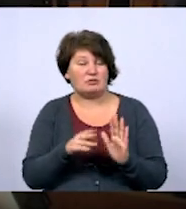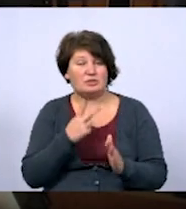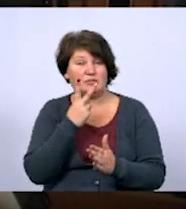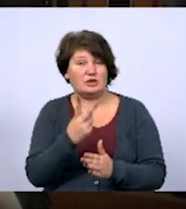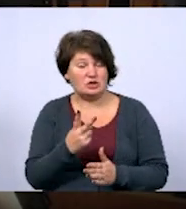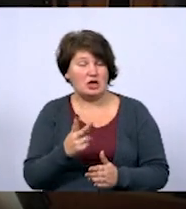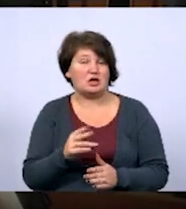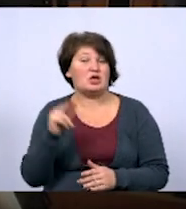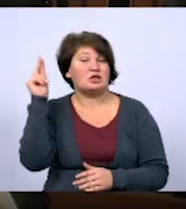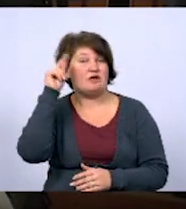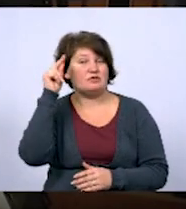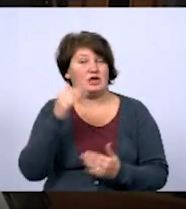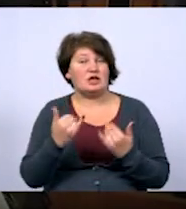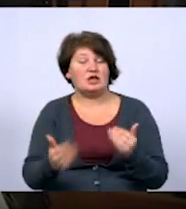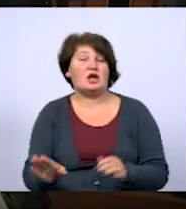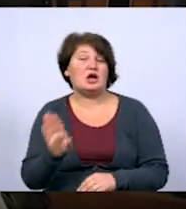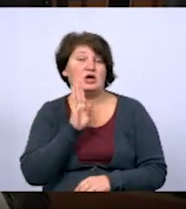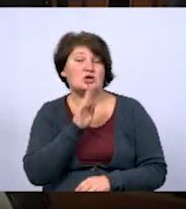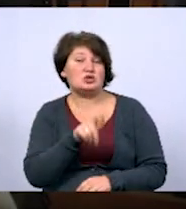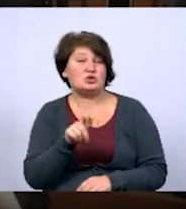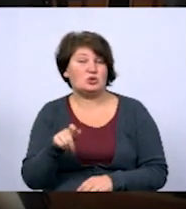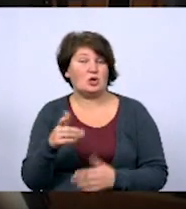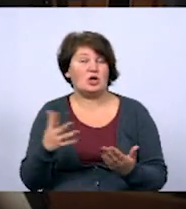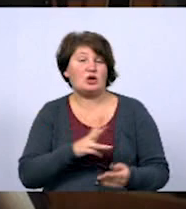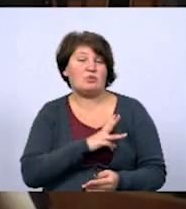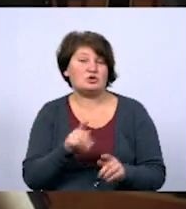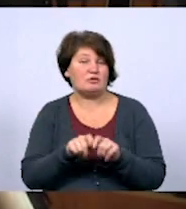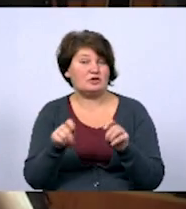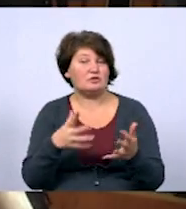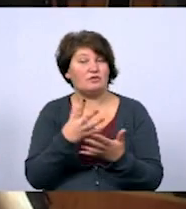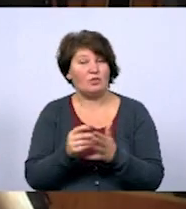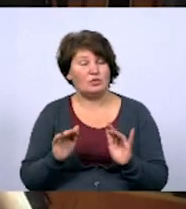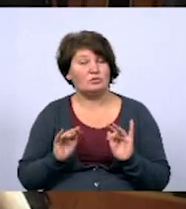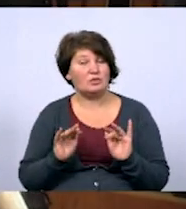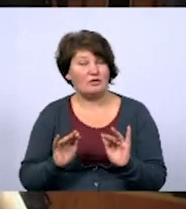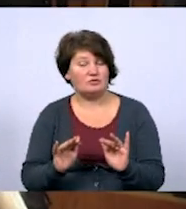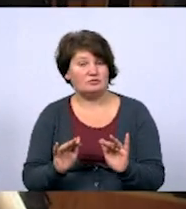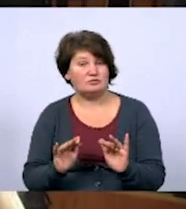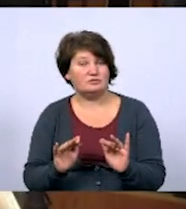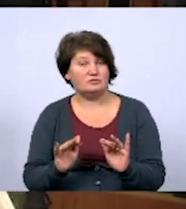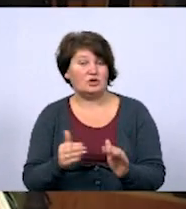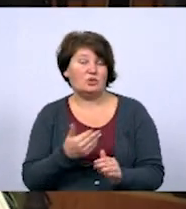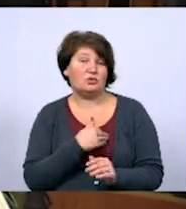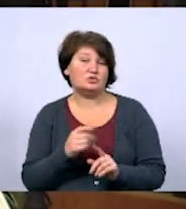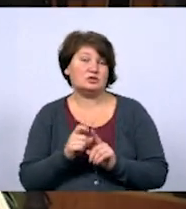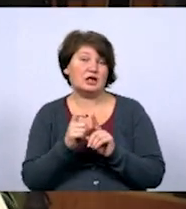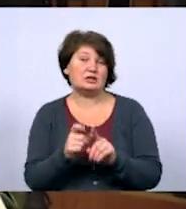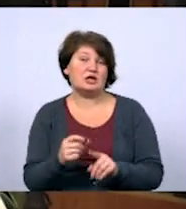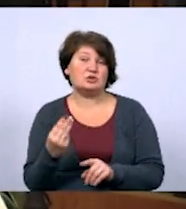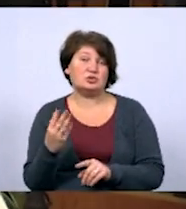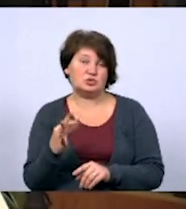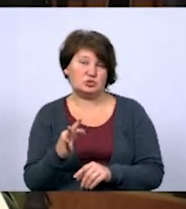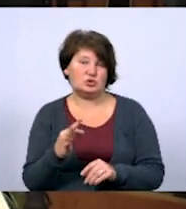жінок, потенційних підприємець нашого міста, які бажають відкрити власну справу. Хочу сказати, що ми дуже